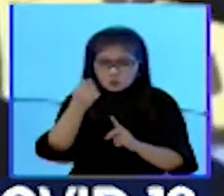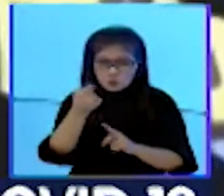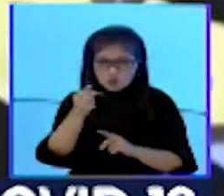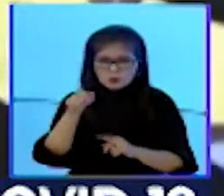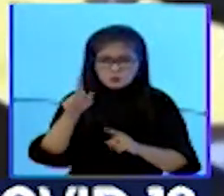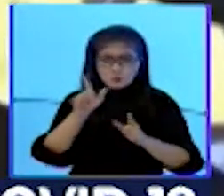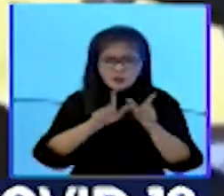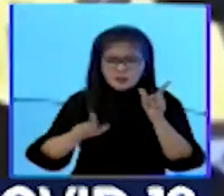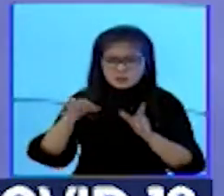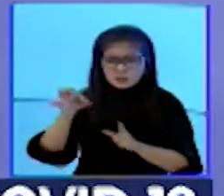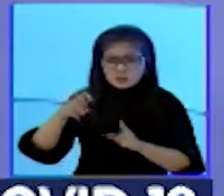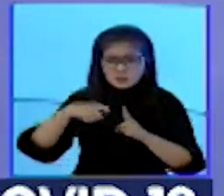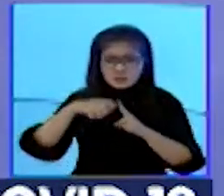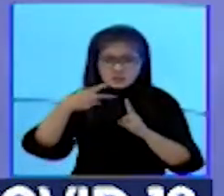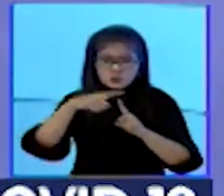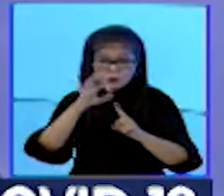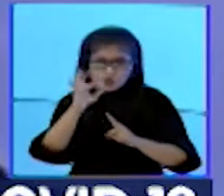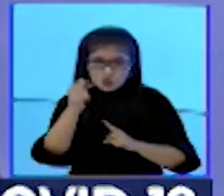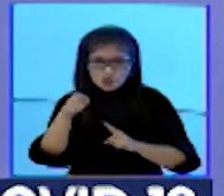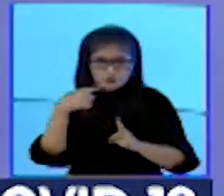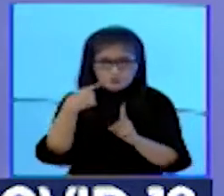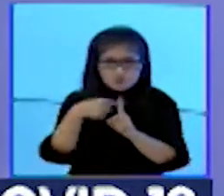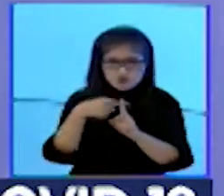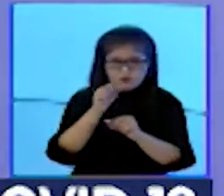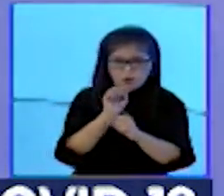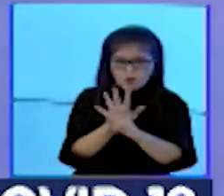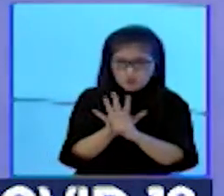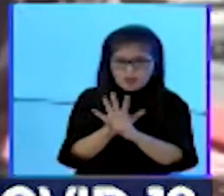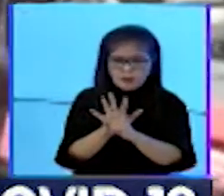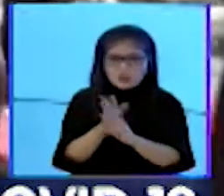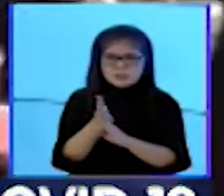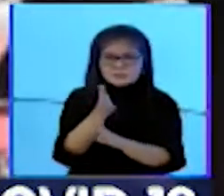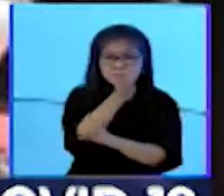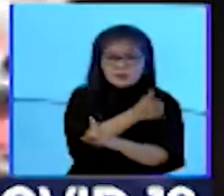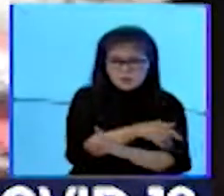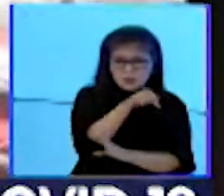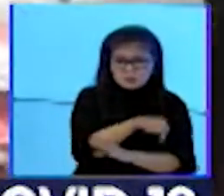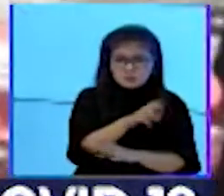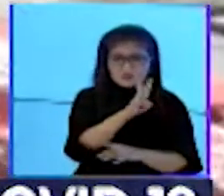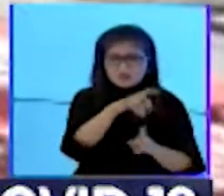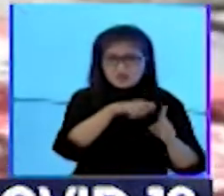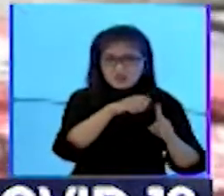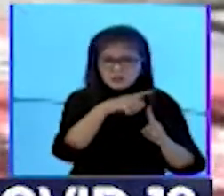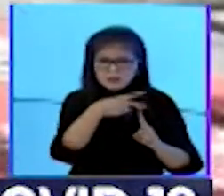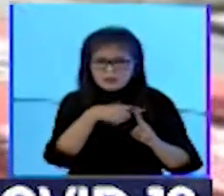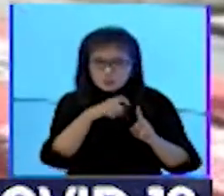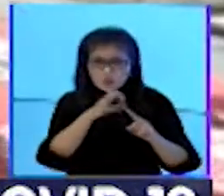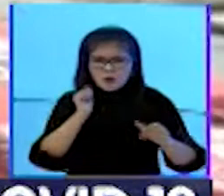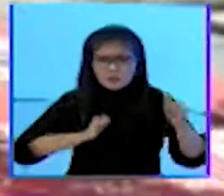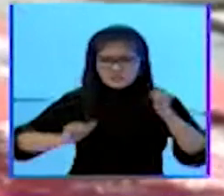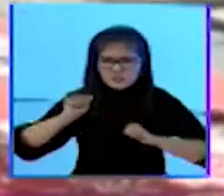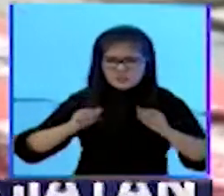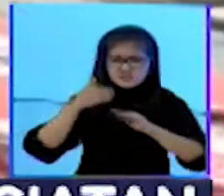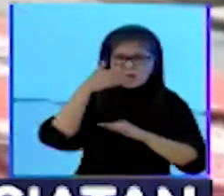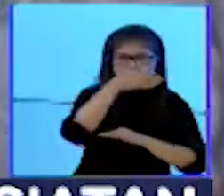Rosmayati dinyatakan positif COVID-19. Sebelumnya Rektor USU sempat melakukan berbagai kegiatan, di antaranya meninjau ujian